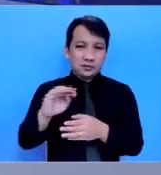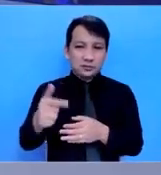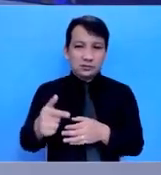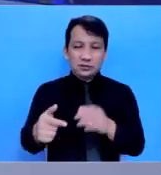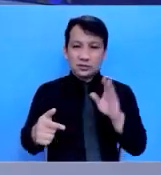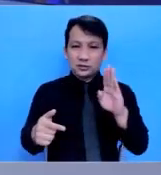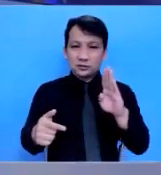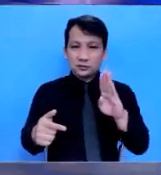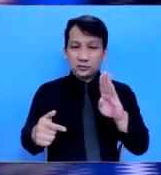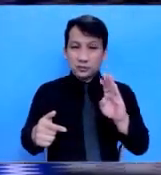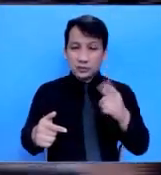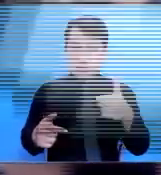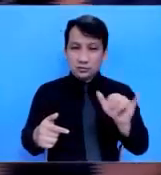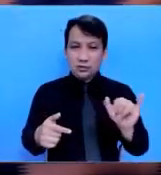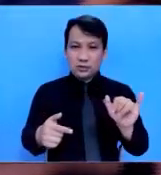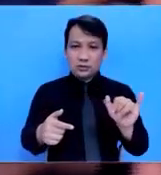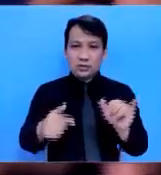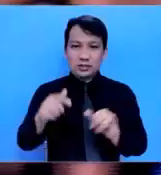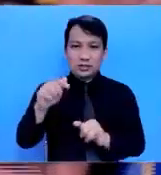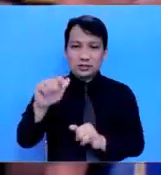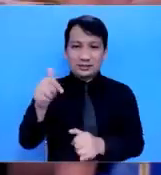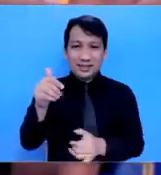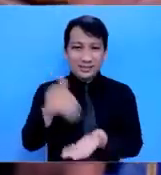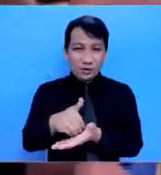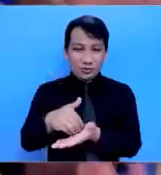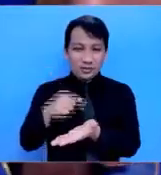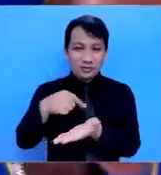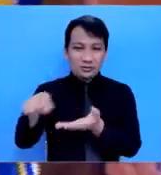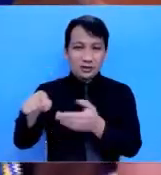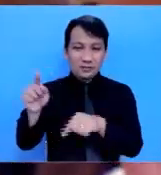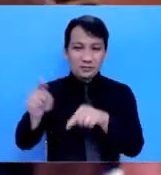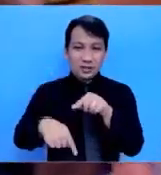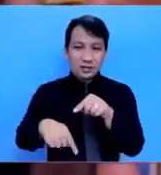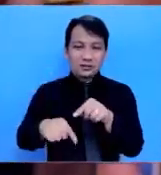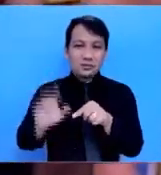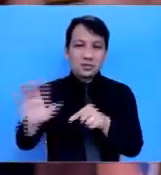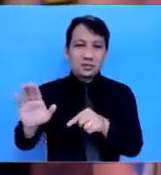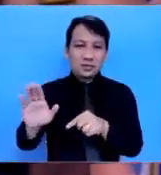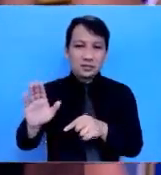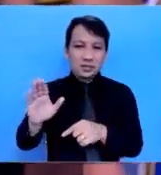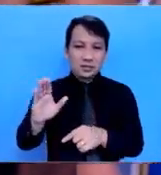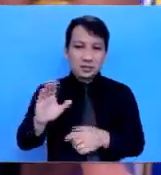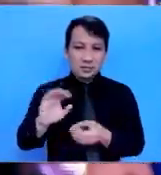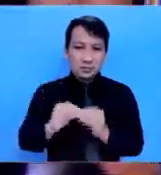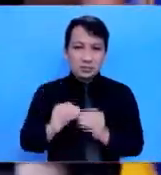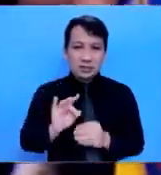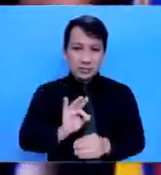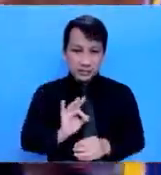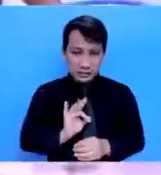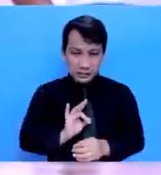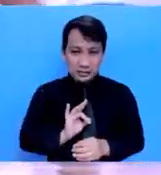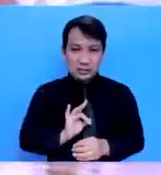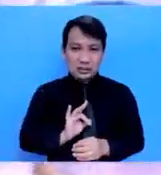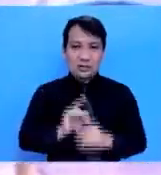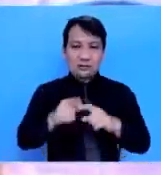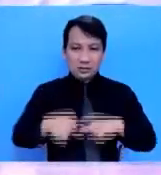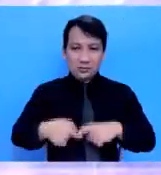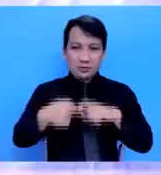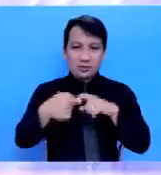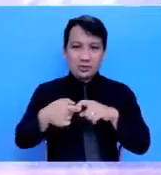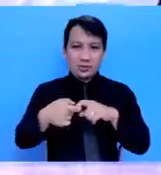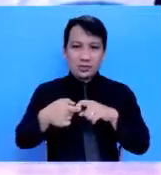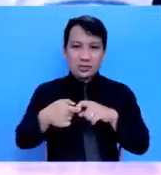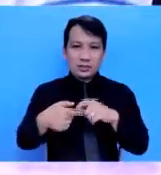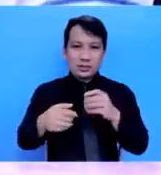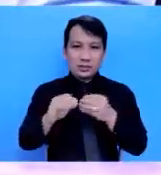Linggo. 10,000 pesos ang ipinataw na multa kay The Beast. Suspended din siya ng isang laro na tatapat sa laban